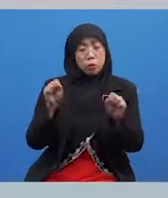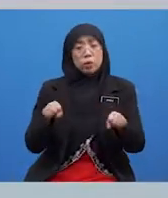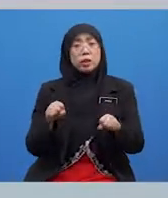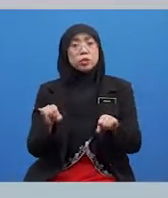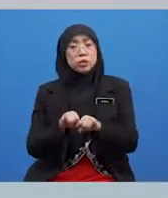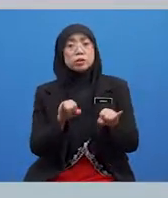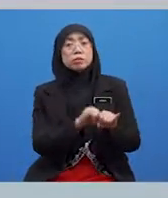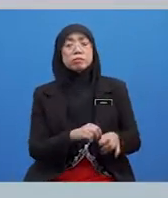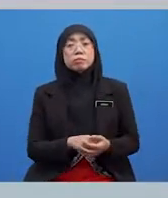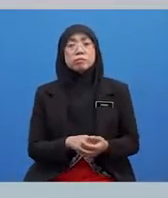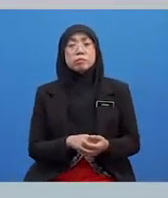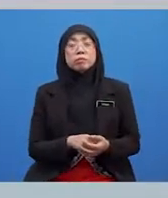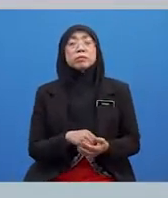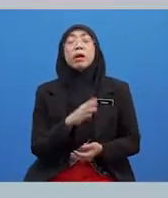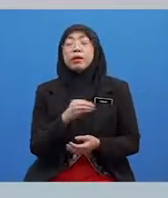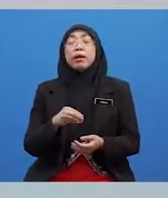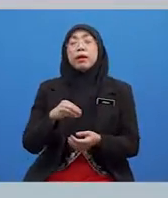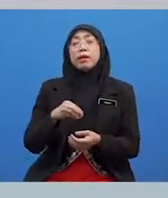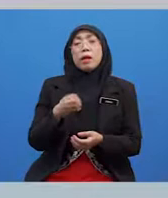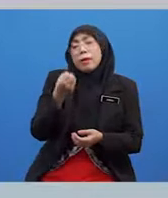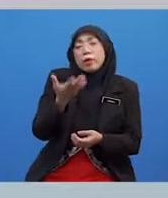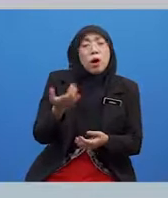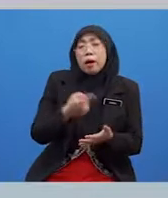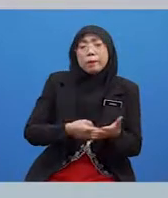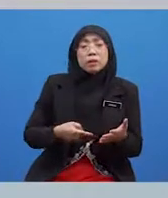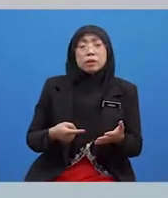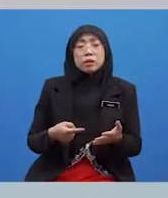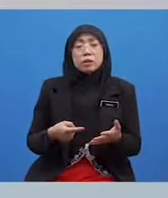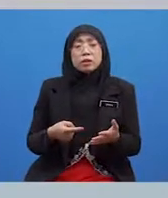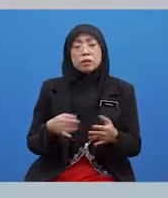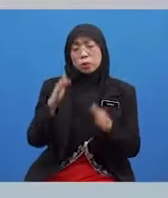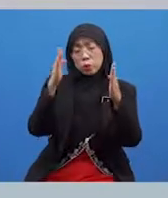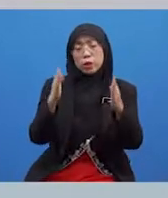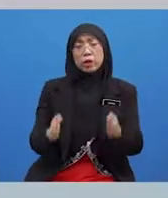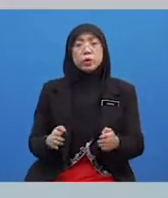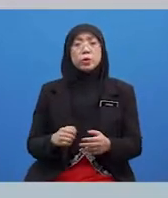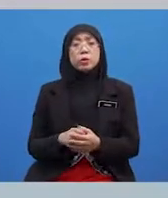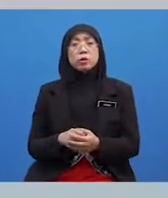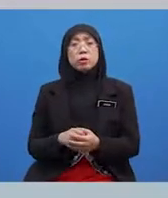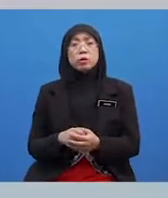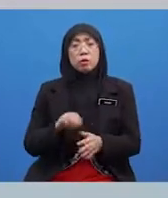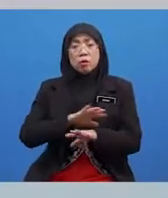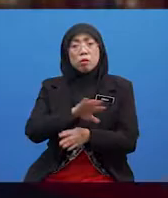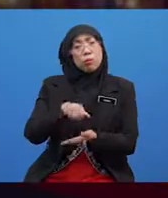terhadap kemahiran atlet yang berlaku semasa amali di dalam makmal.